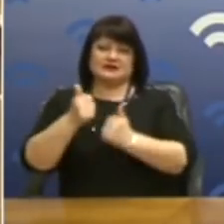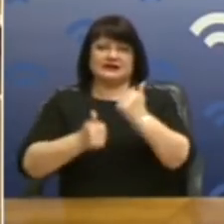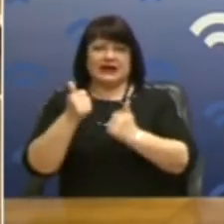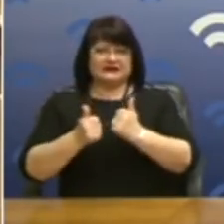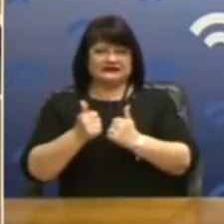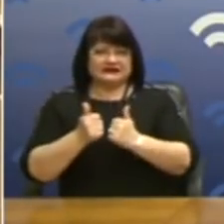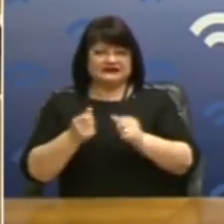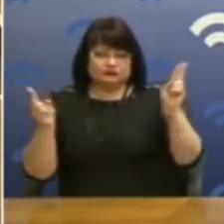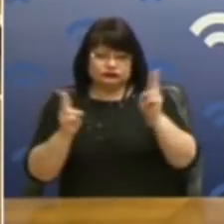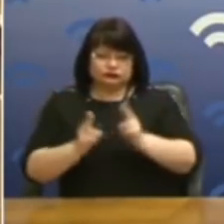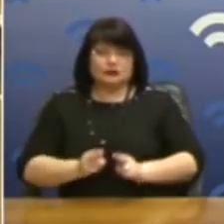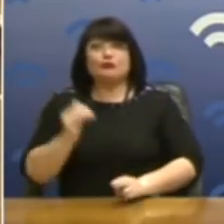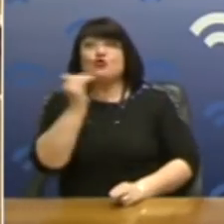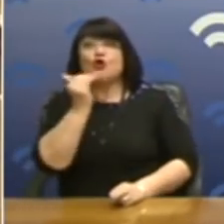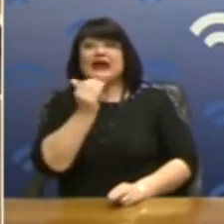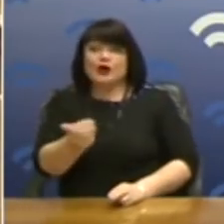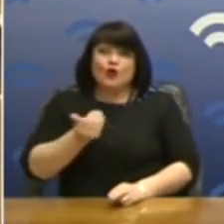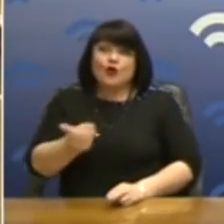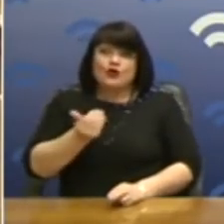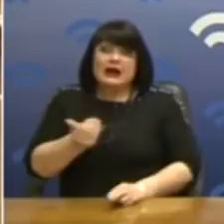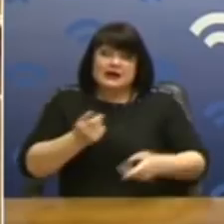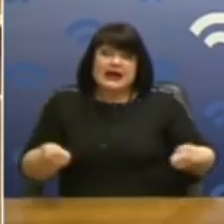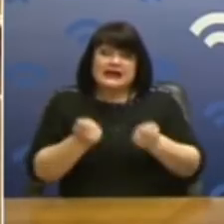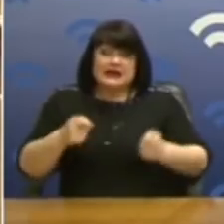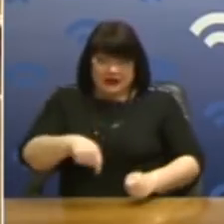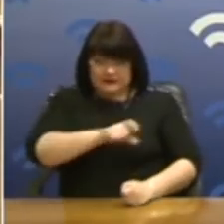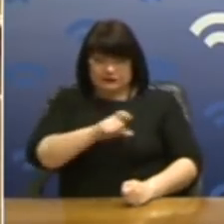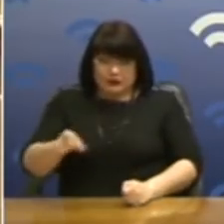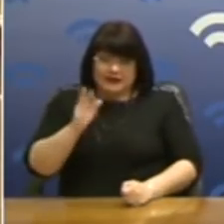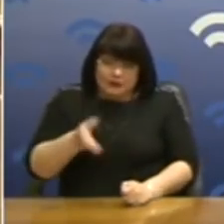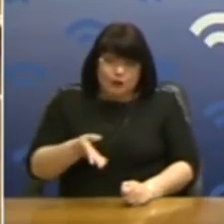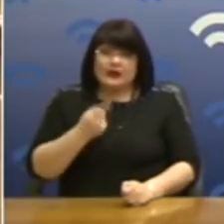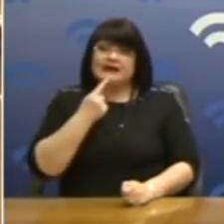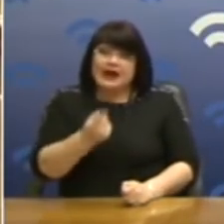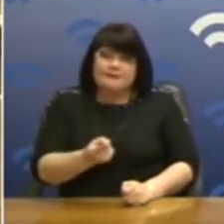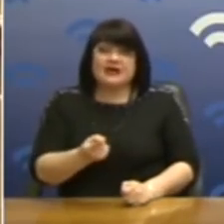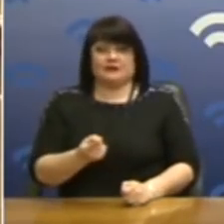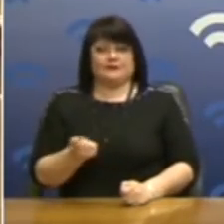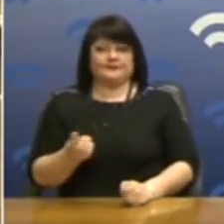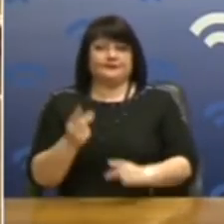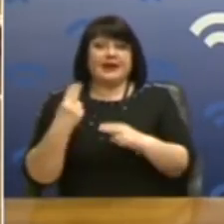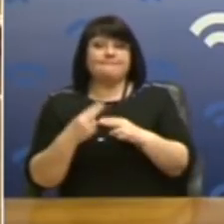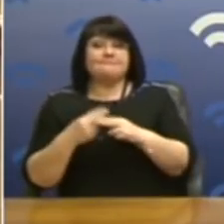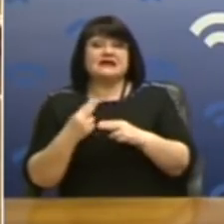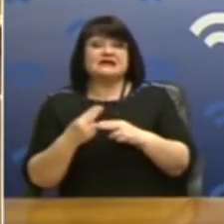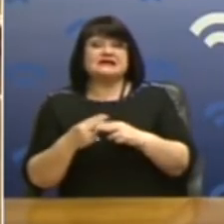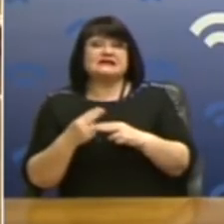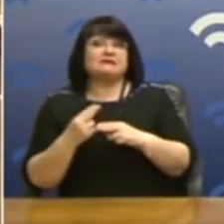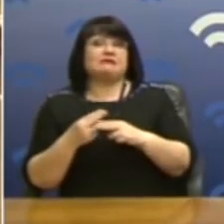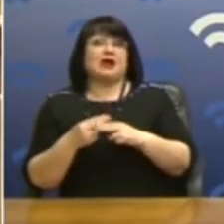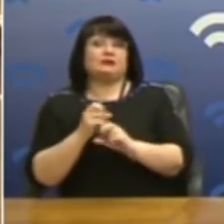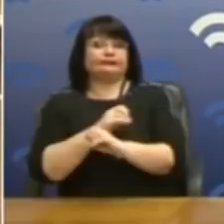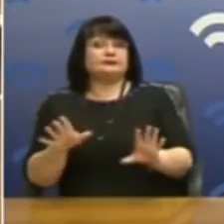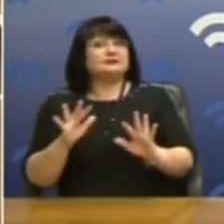όσο το δυνατόν πιο γρήγορα, αυτή τη βδομάδα αν είναι δυνατόν, να τοποθετηθεί με τον πλέον επίσημο